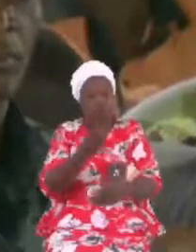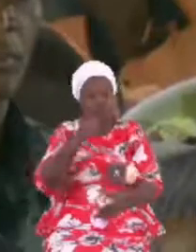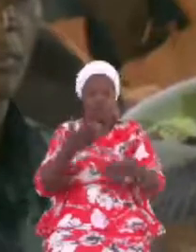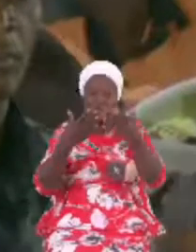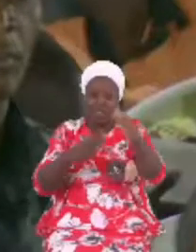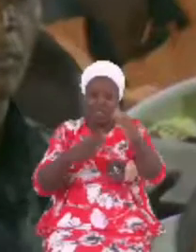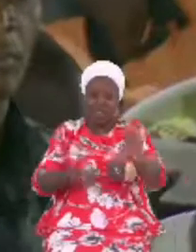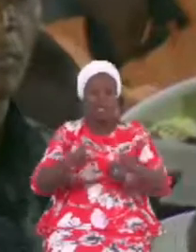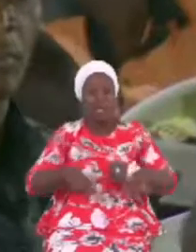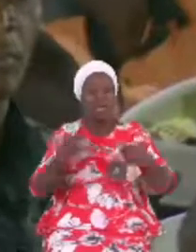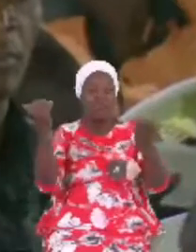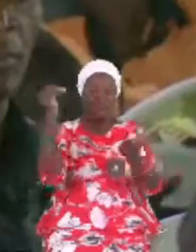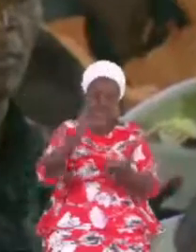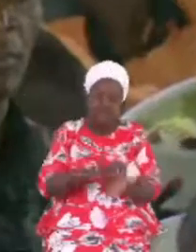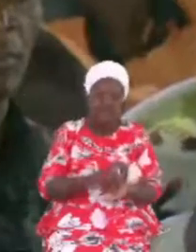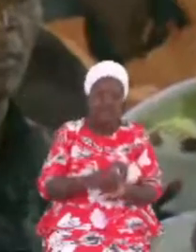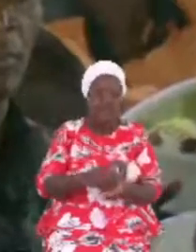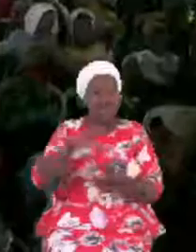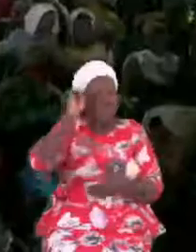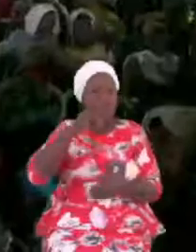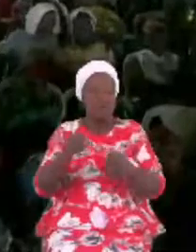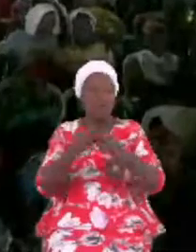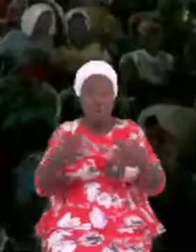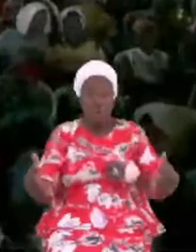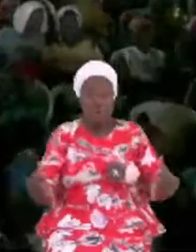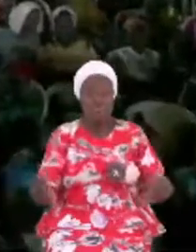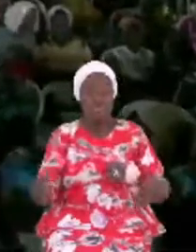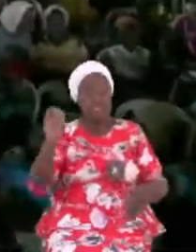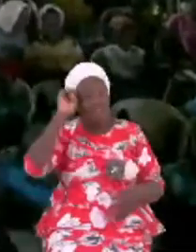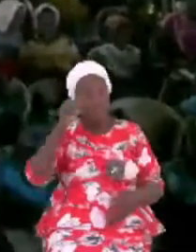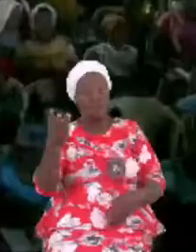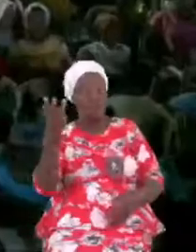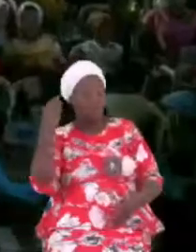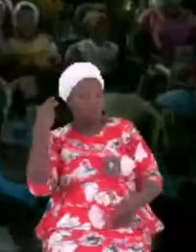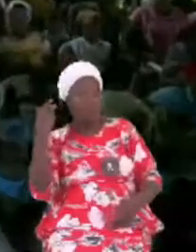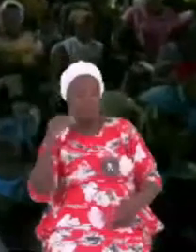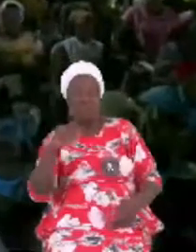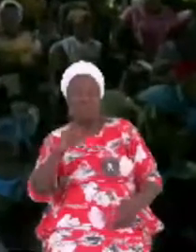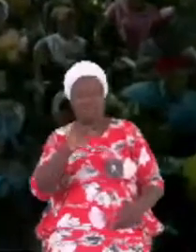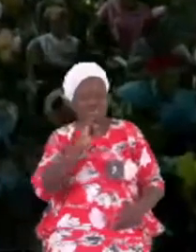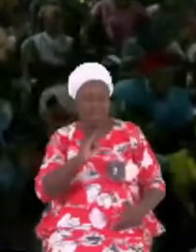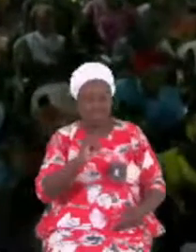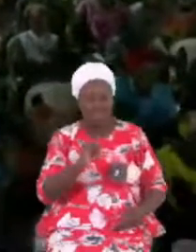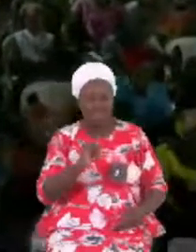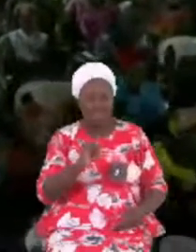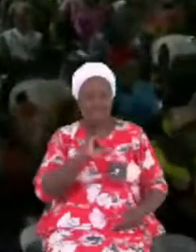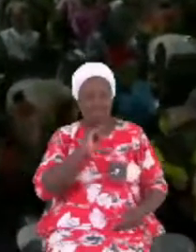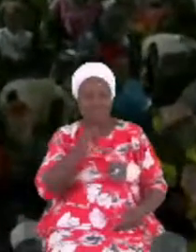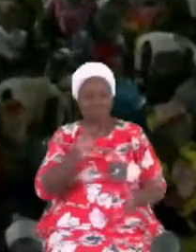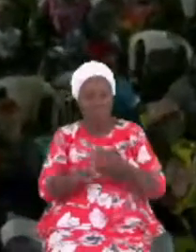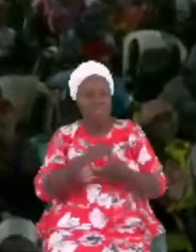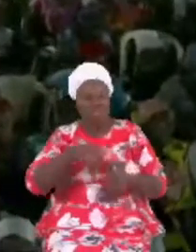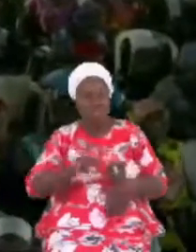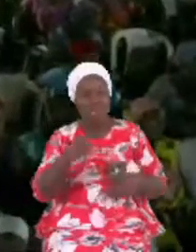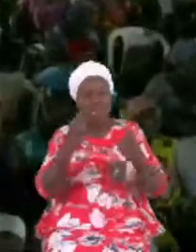la vie. Il était perdu. Et il était. C'est pas qu'il est perdu. C'est pas qu'il est encore un